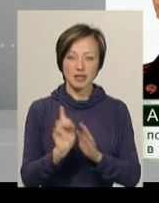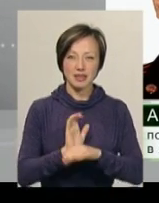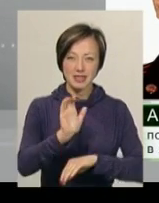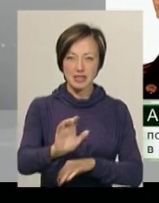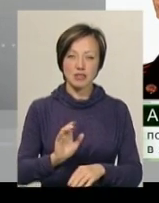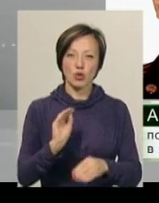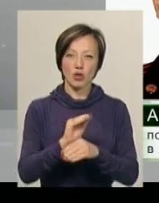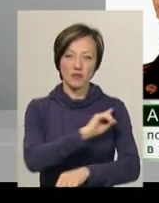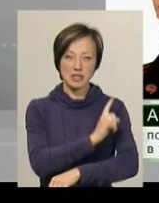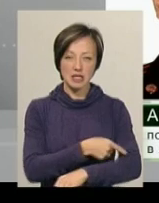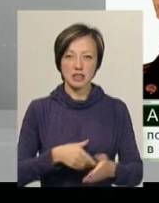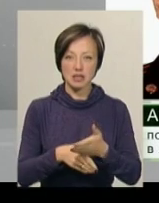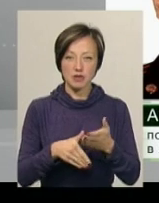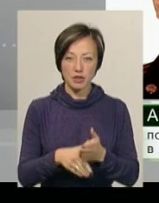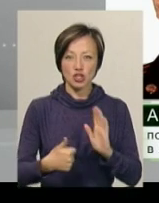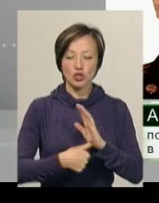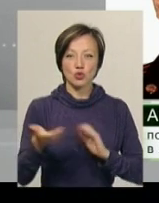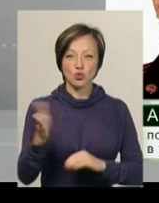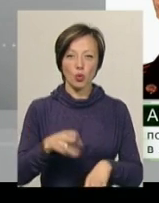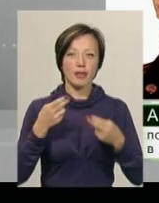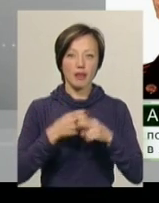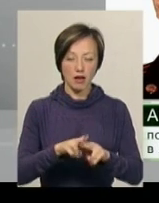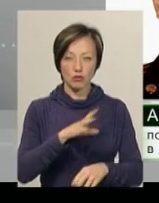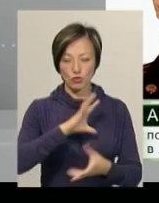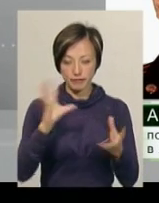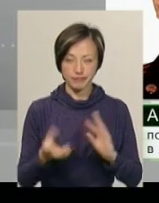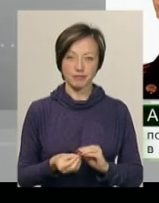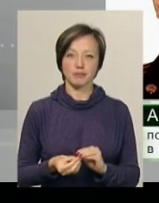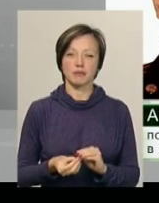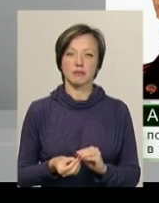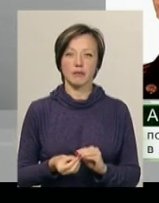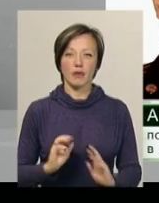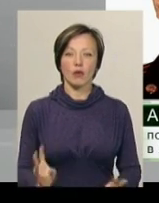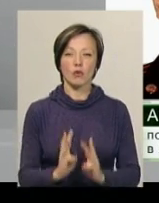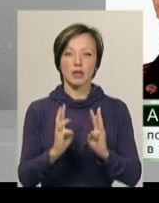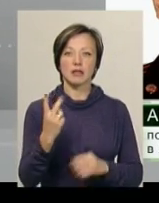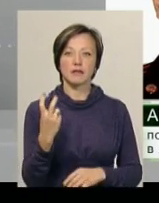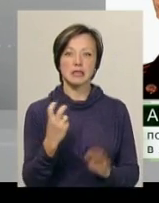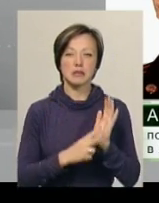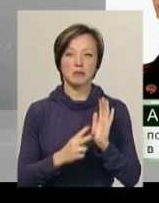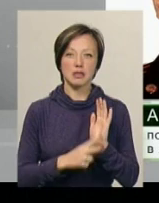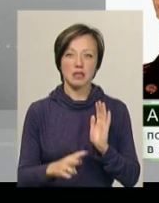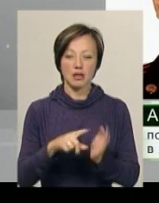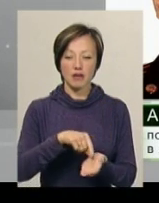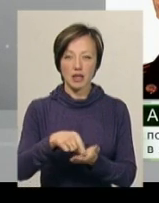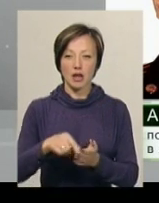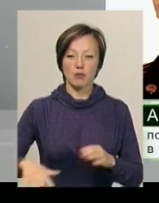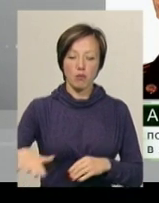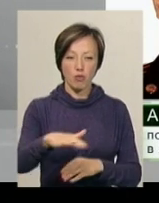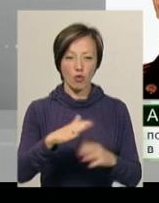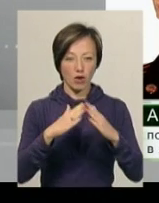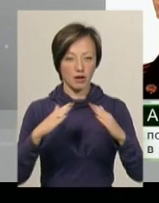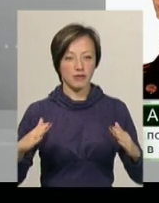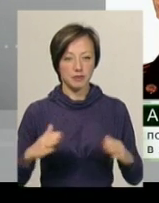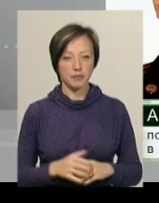виклику. Загалом було 6 одиниць техніки. На момент прибуття підрозділів перше горіло 270 квадратів покрівлі